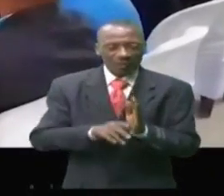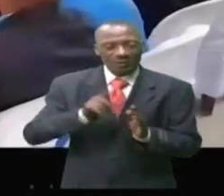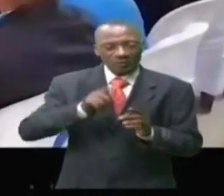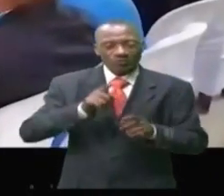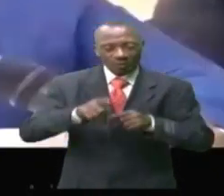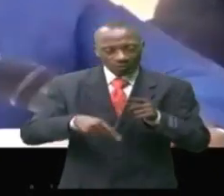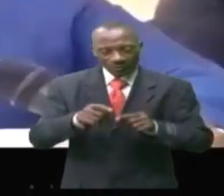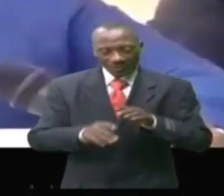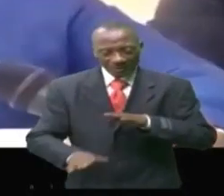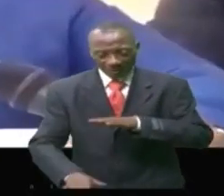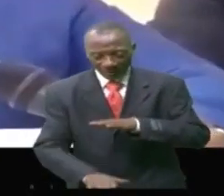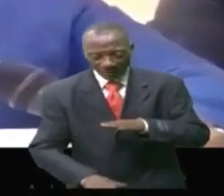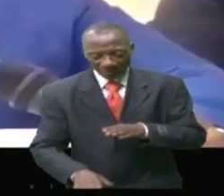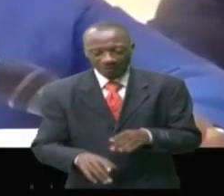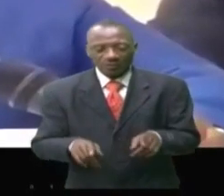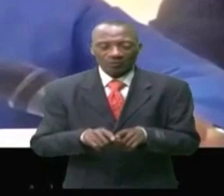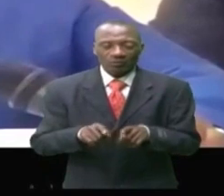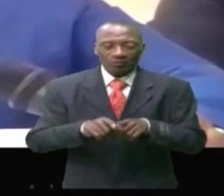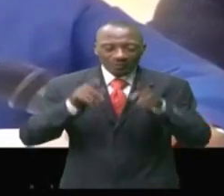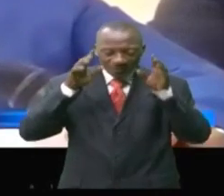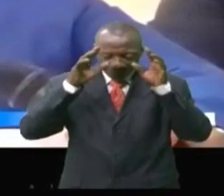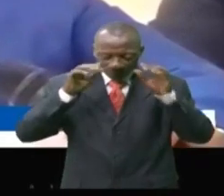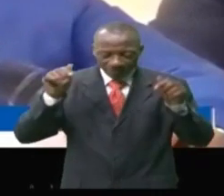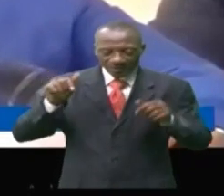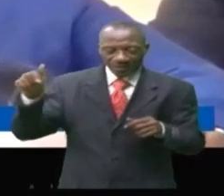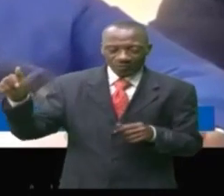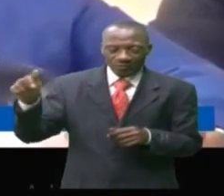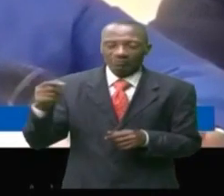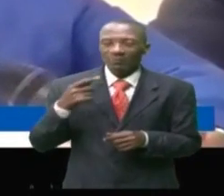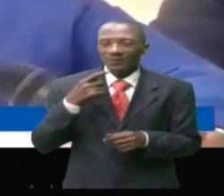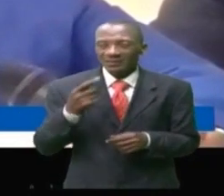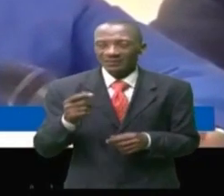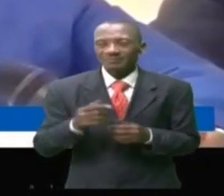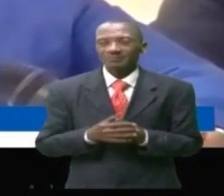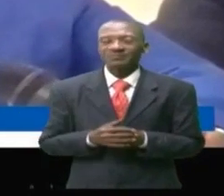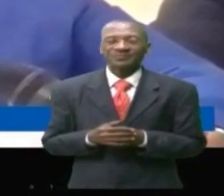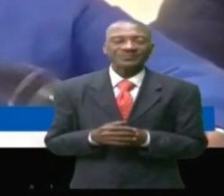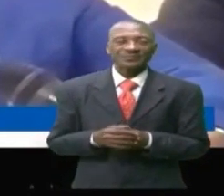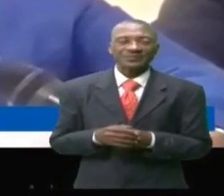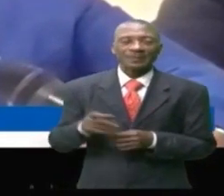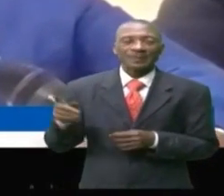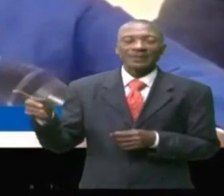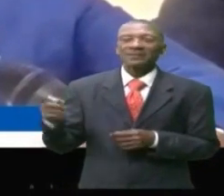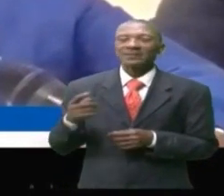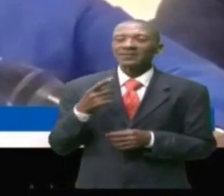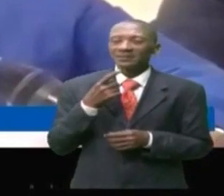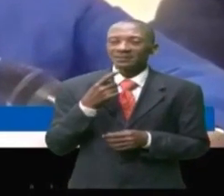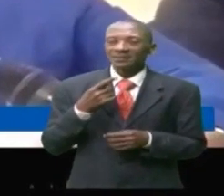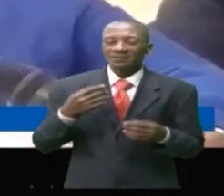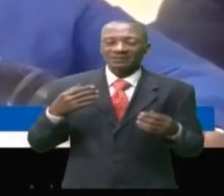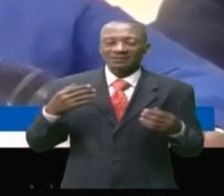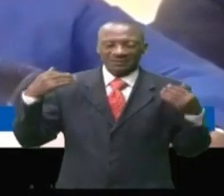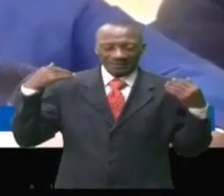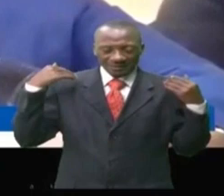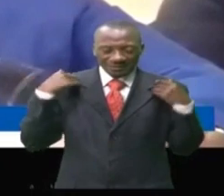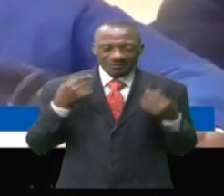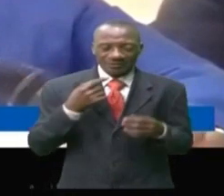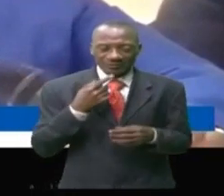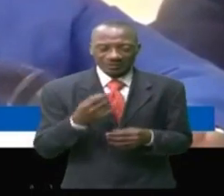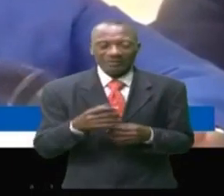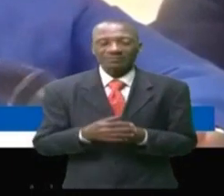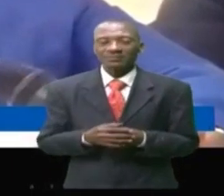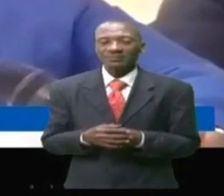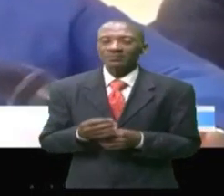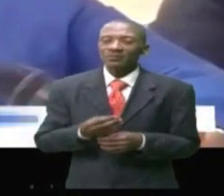Tshisekedi Tshilombo. Si j'ai donné quelques exemples des objectifs atteints et en voie de lettres par PROADER, c'est pour vous